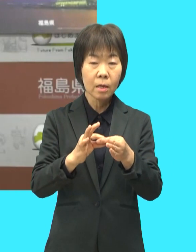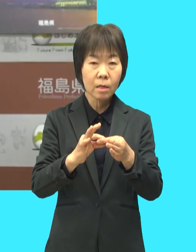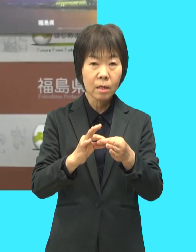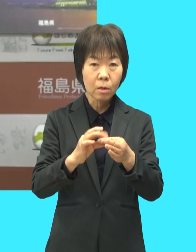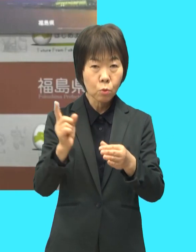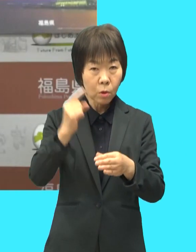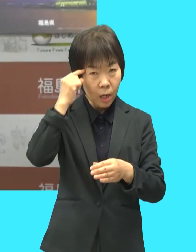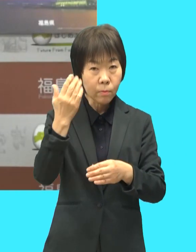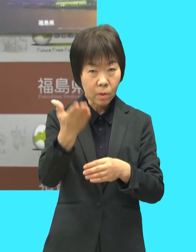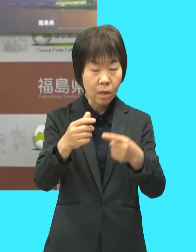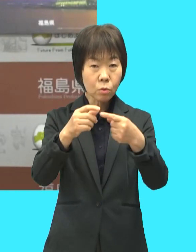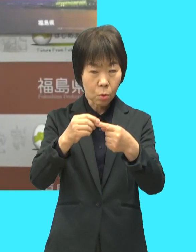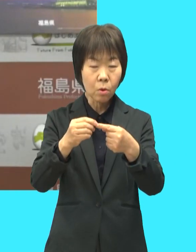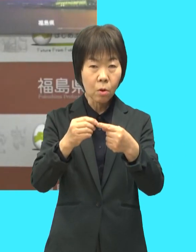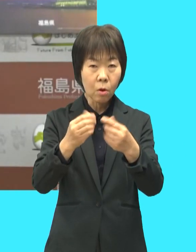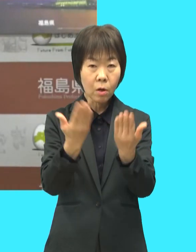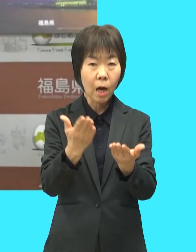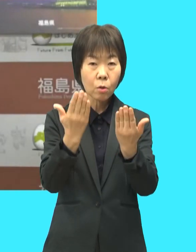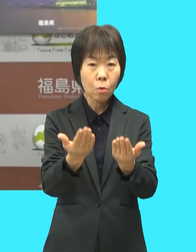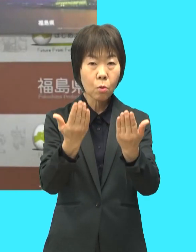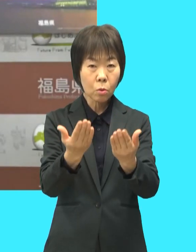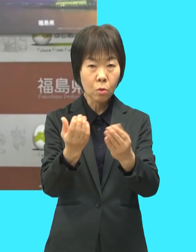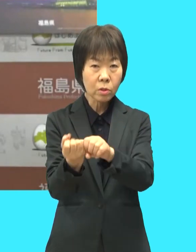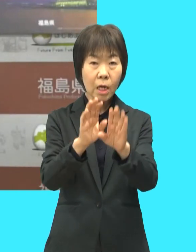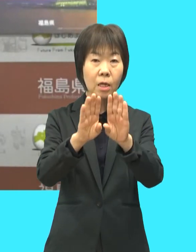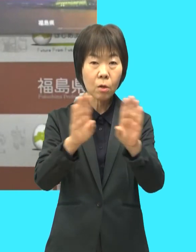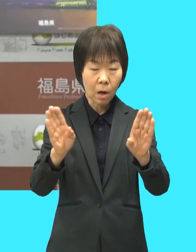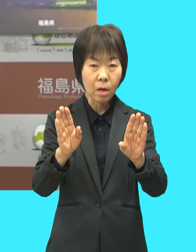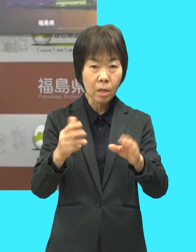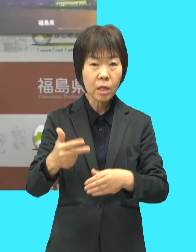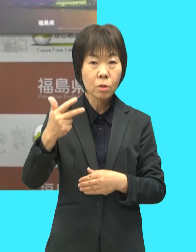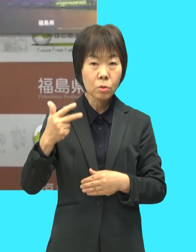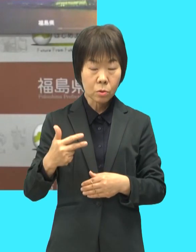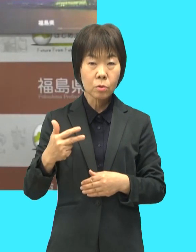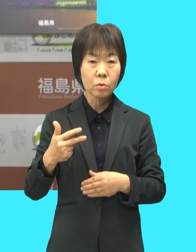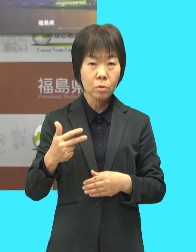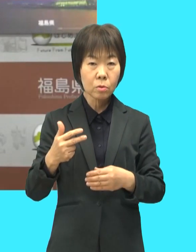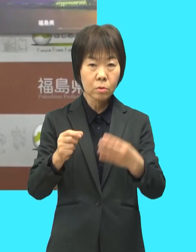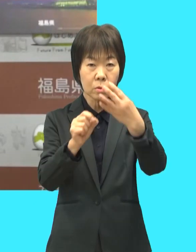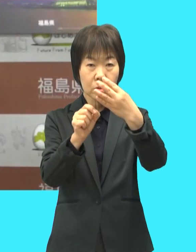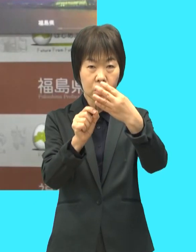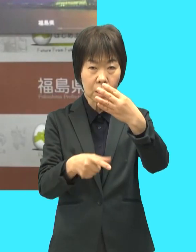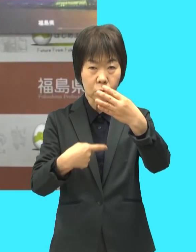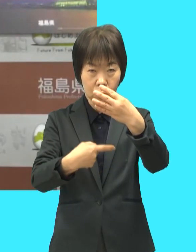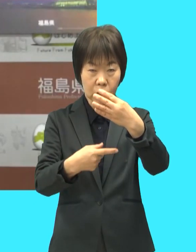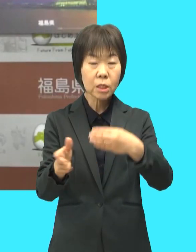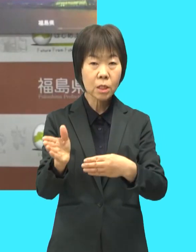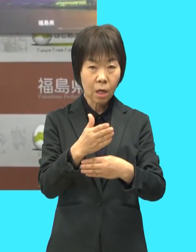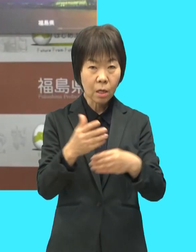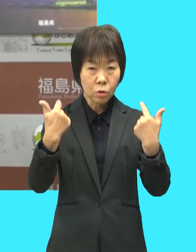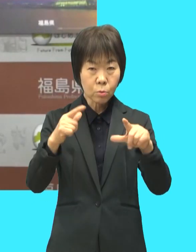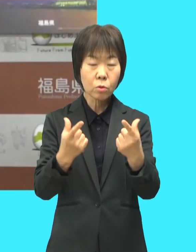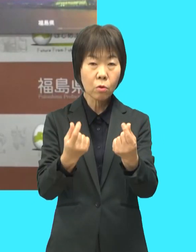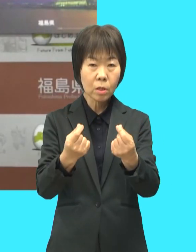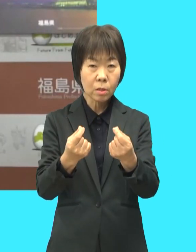事どのようにお考えか、また学校のですね、再開はひとまず先週4月1日からという通常に